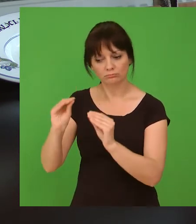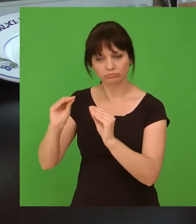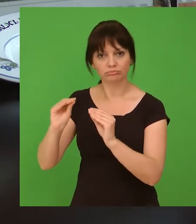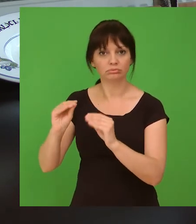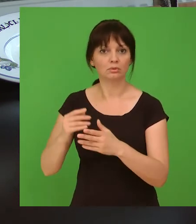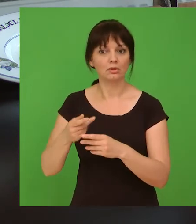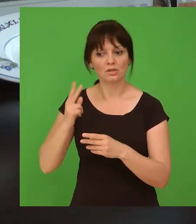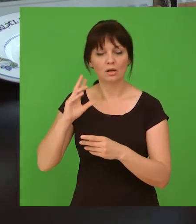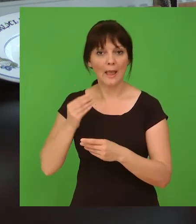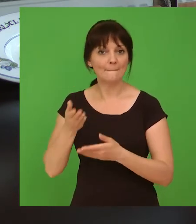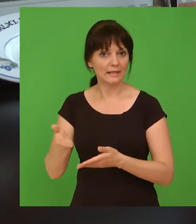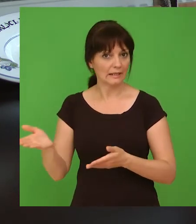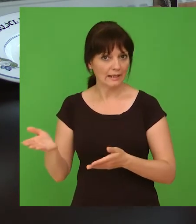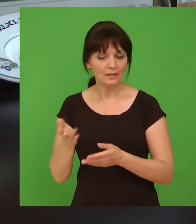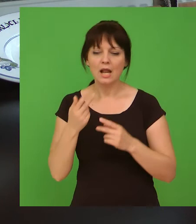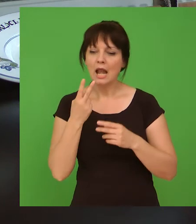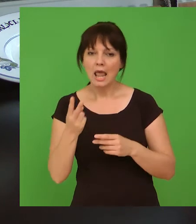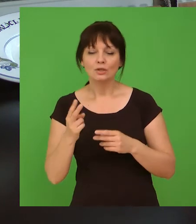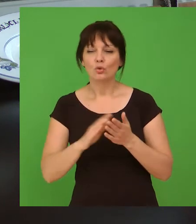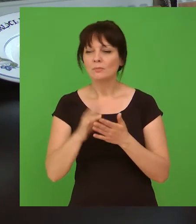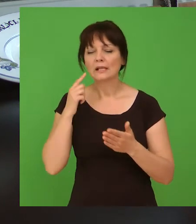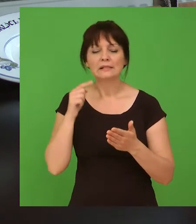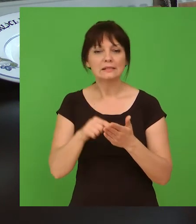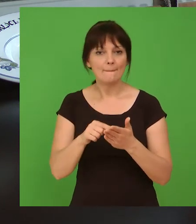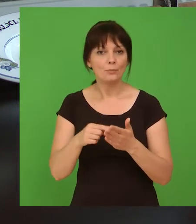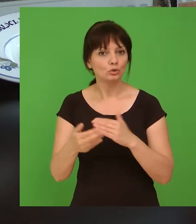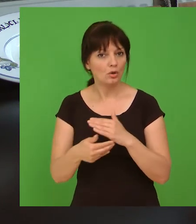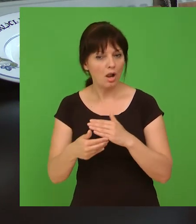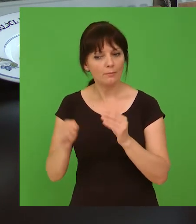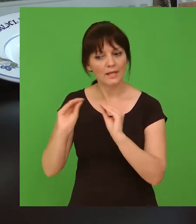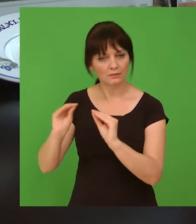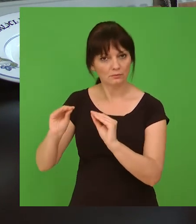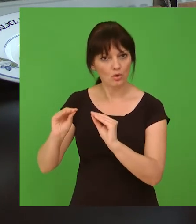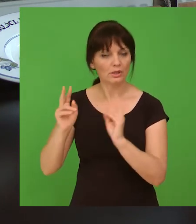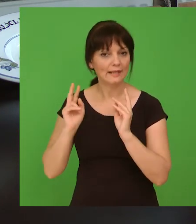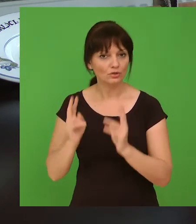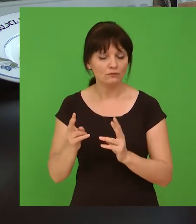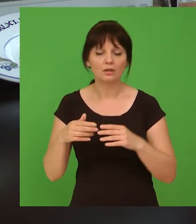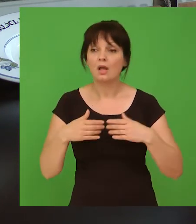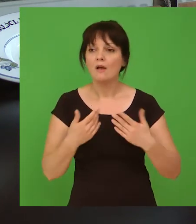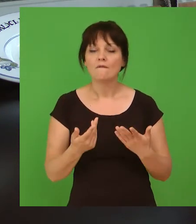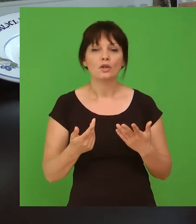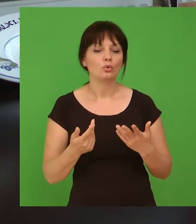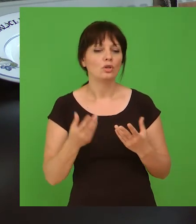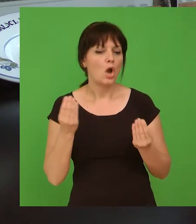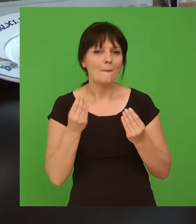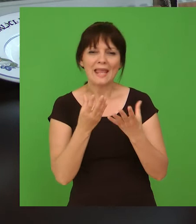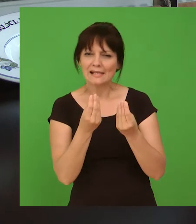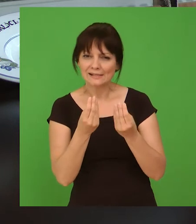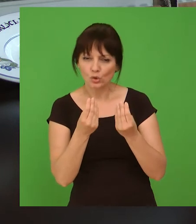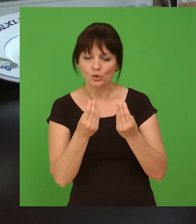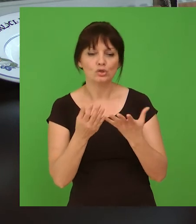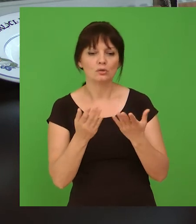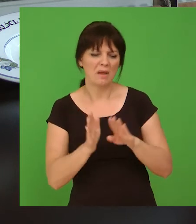és láthattuk azt, hogy milyen szempontok alapján teszik ezt. Vagy hogy a leselejtezett, de egyébként